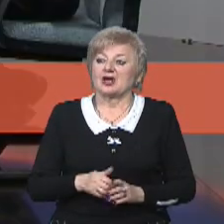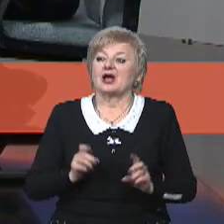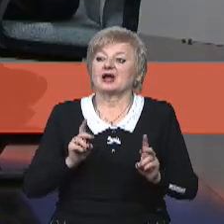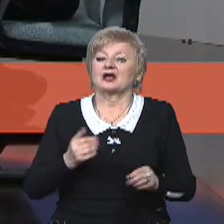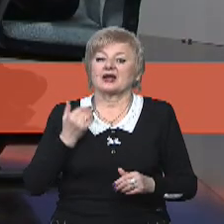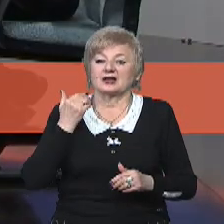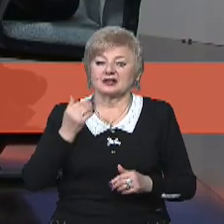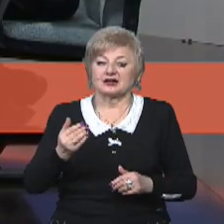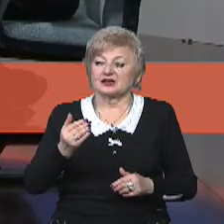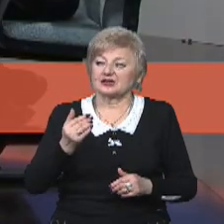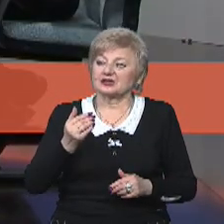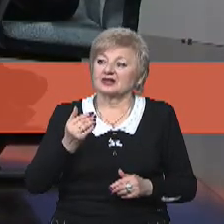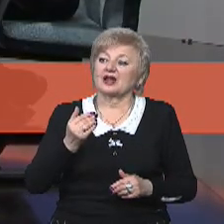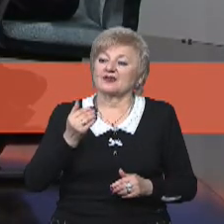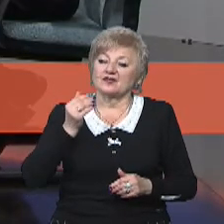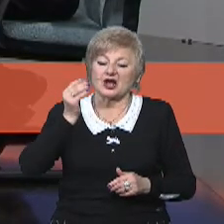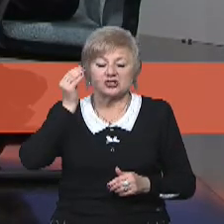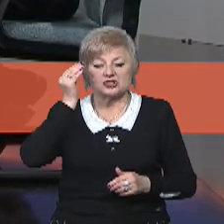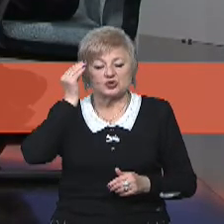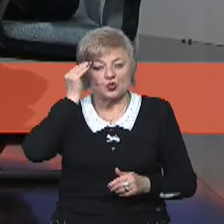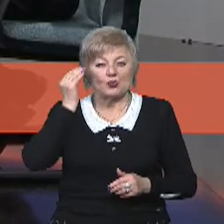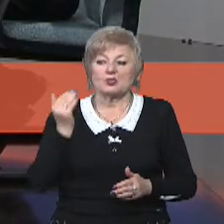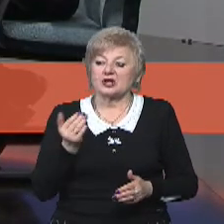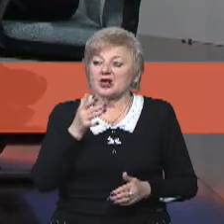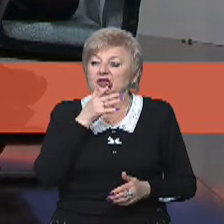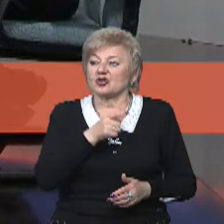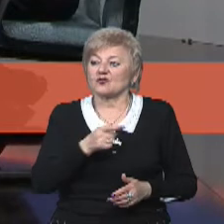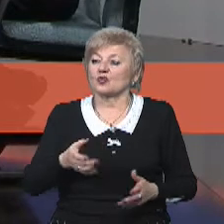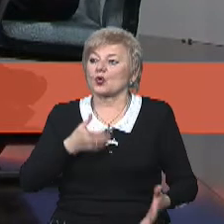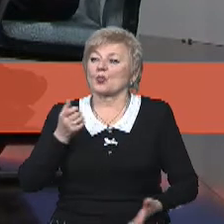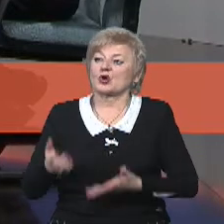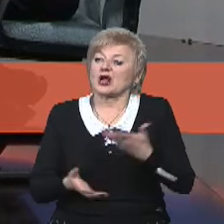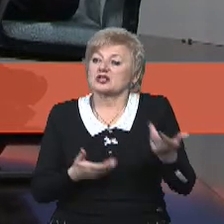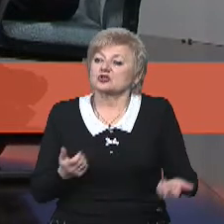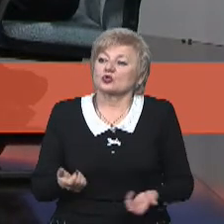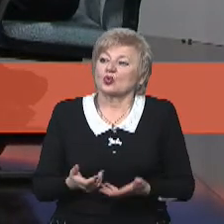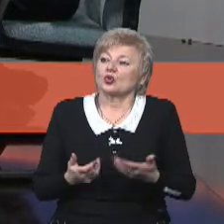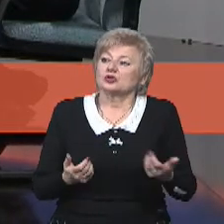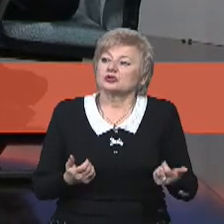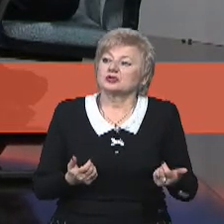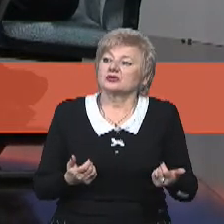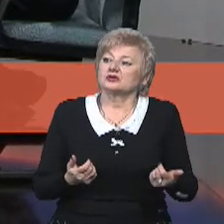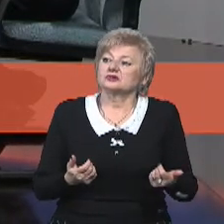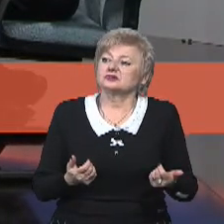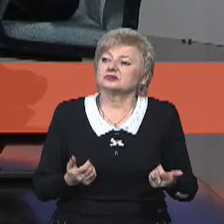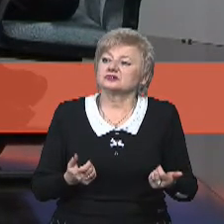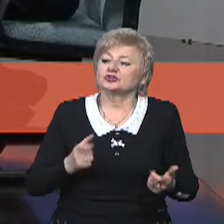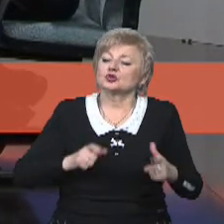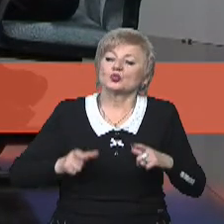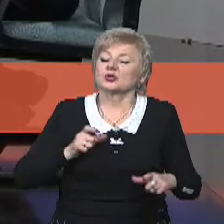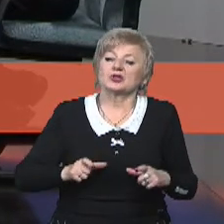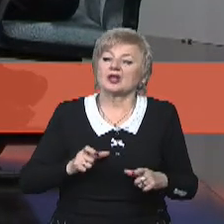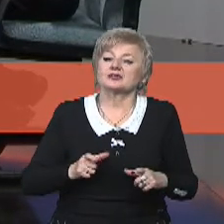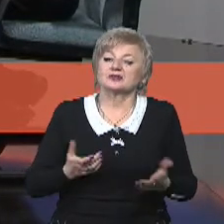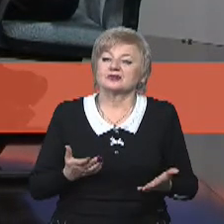думку, зіштовхуються початківці археологи під час своїх там перших розкопок? початківці, археологи. Ви маєте на увазі студенти? Ну,